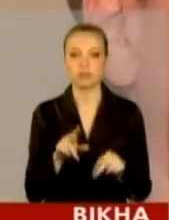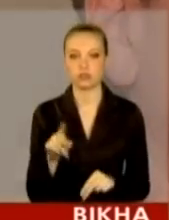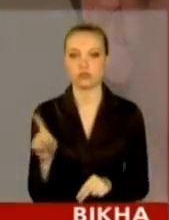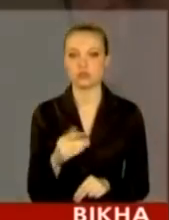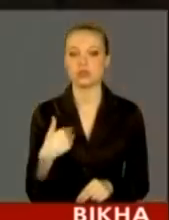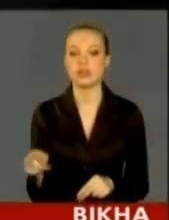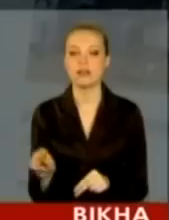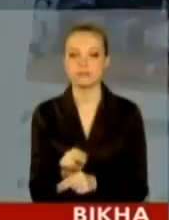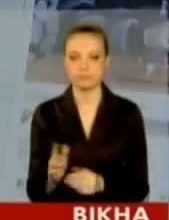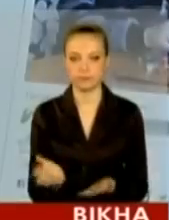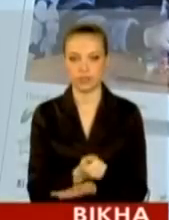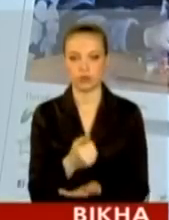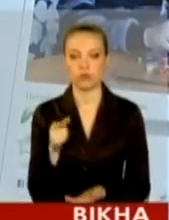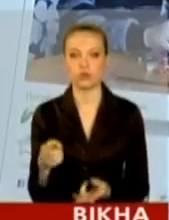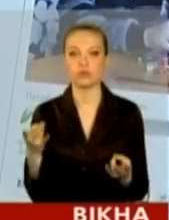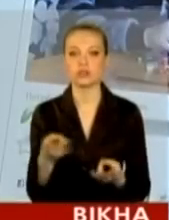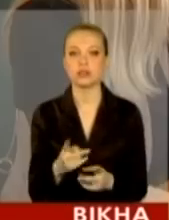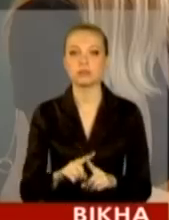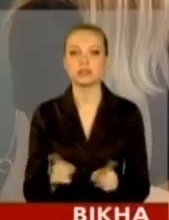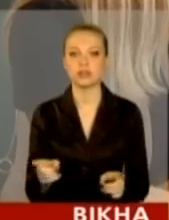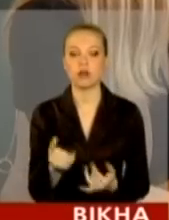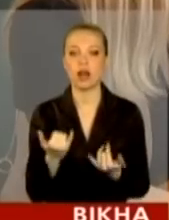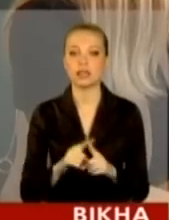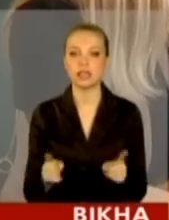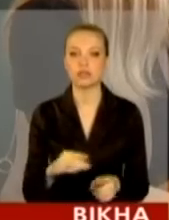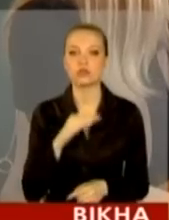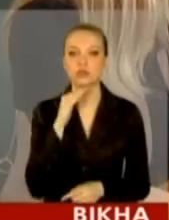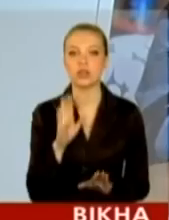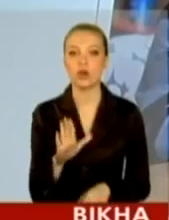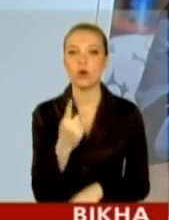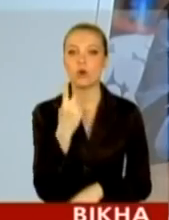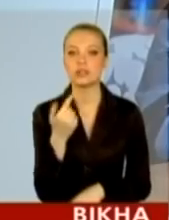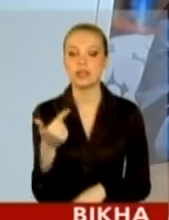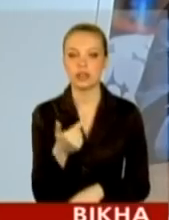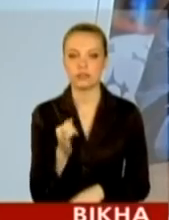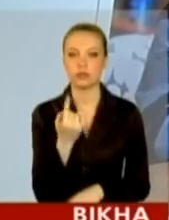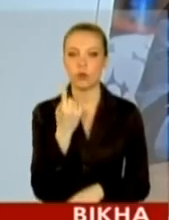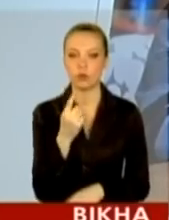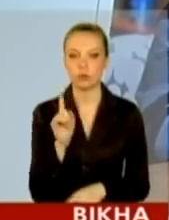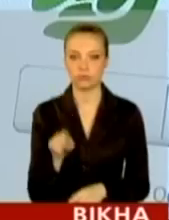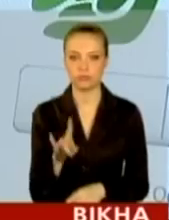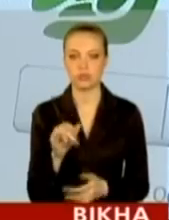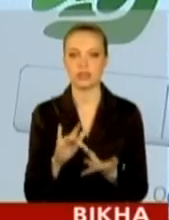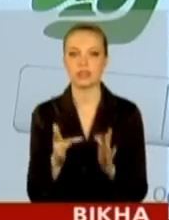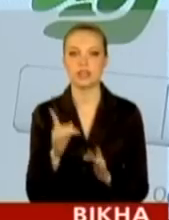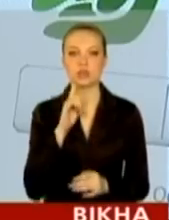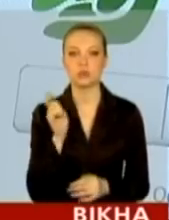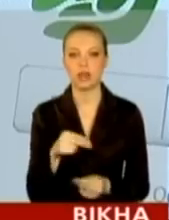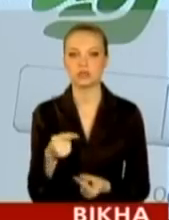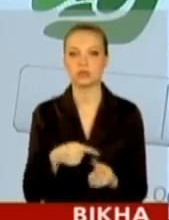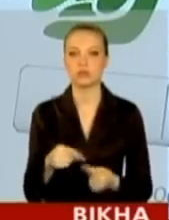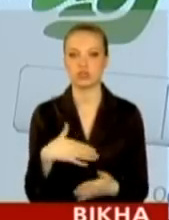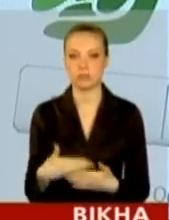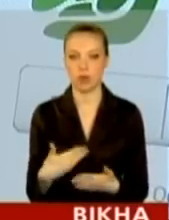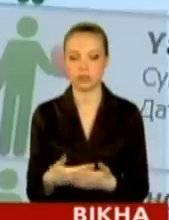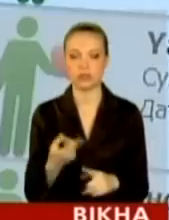що я його вилікую. Йому потрібне диво, а для дива достатньо навіть однієї гривні і одного кліку на сайті Української біржі